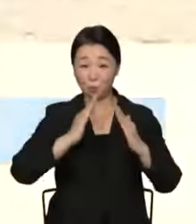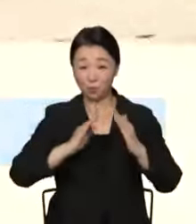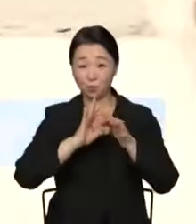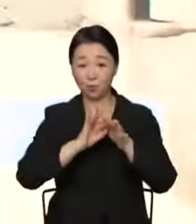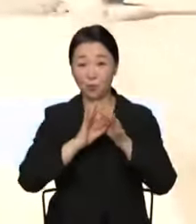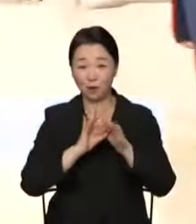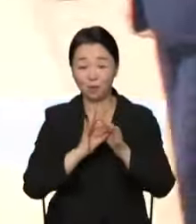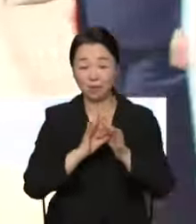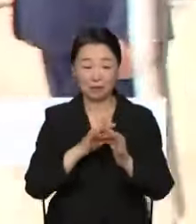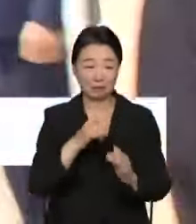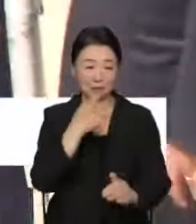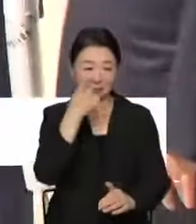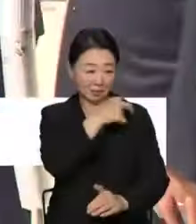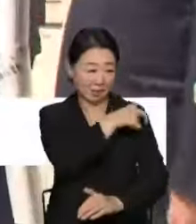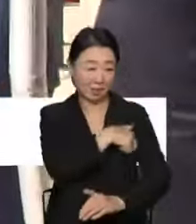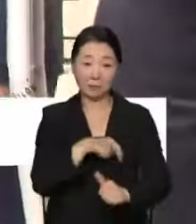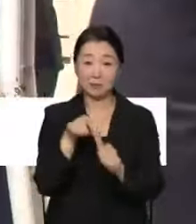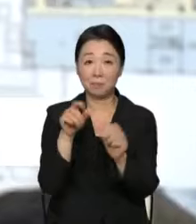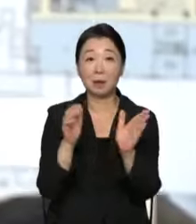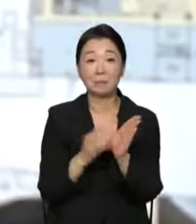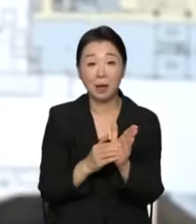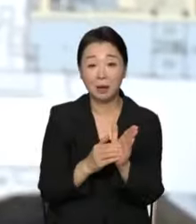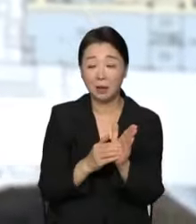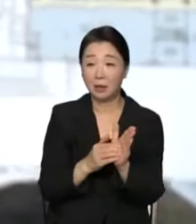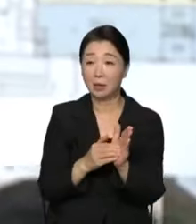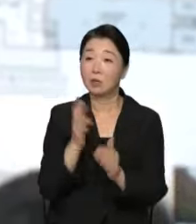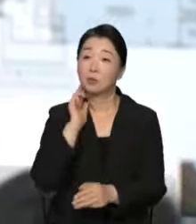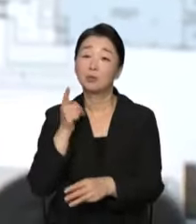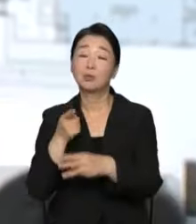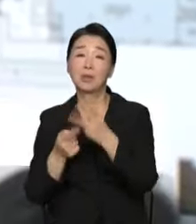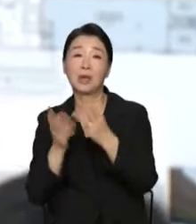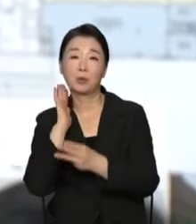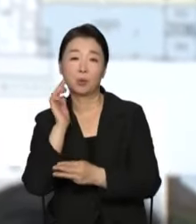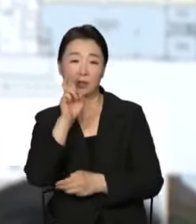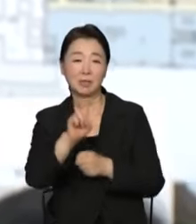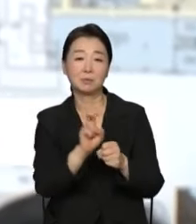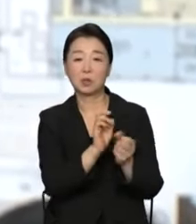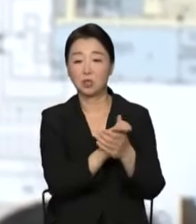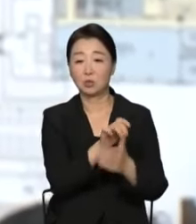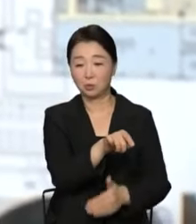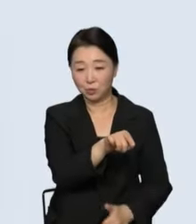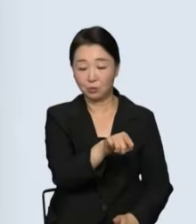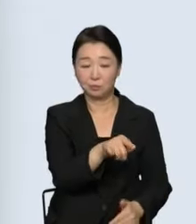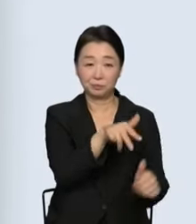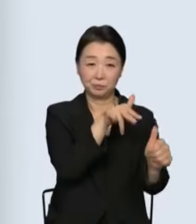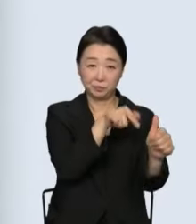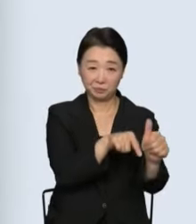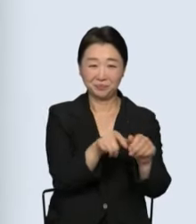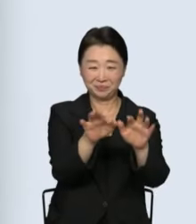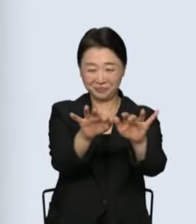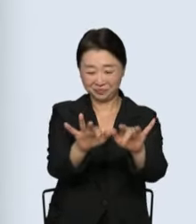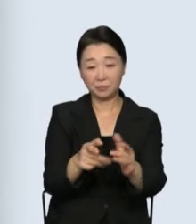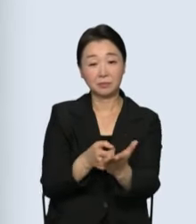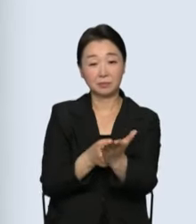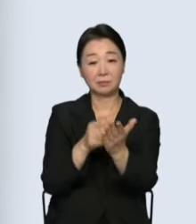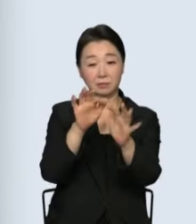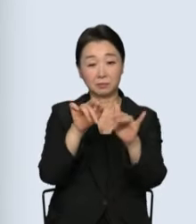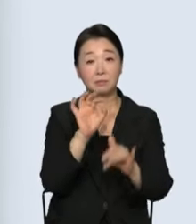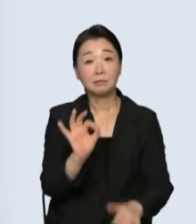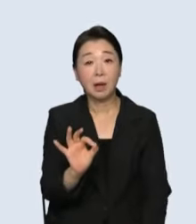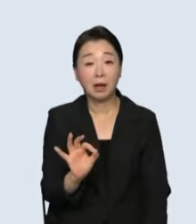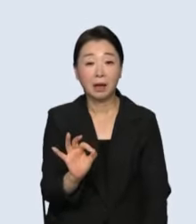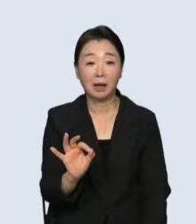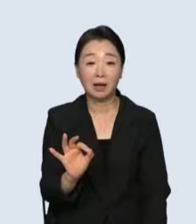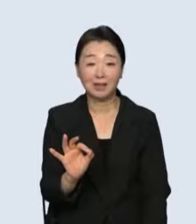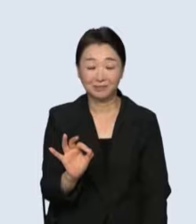검찰 수사관 출신으로 윤석열 대통령의 20년 직위로 알려져 있습니다. 주감사가 작성한 지원서입니다. 한쪽